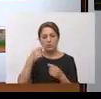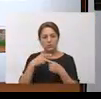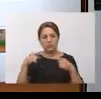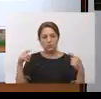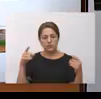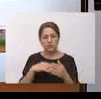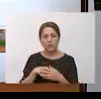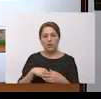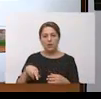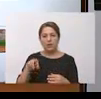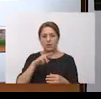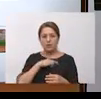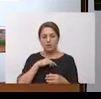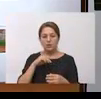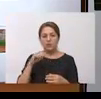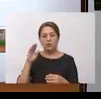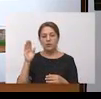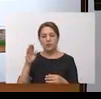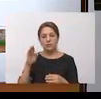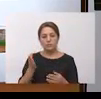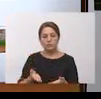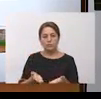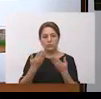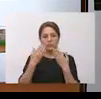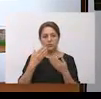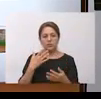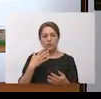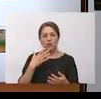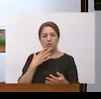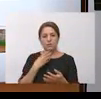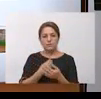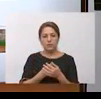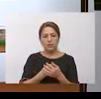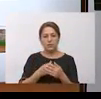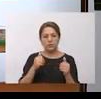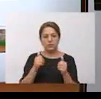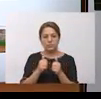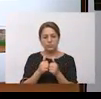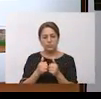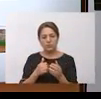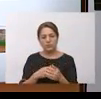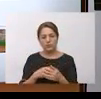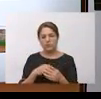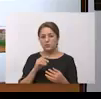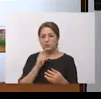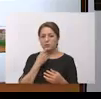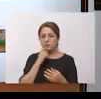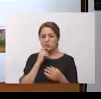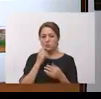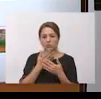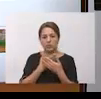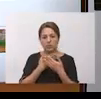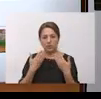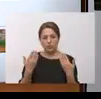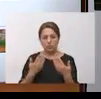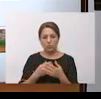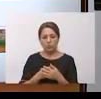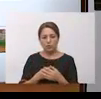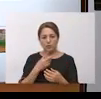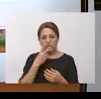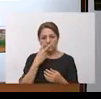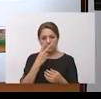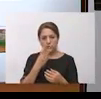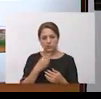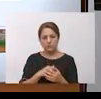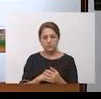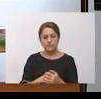«Я разбудил своих спутников». Как видите, предложение ничем не осложнено, в отличие от предыдущего, который содержит в